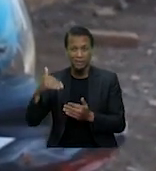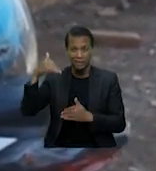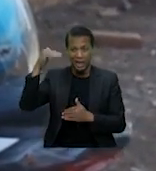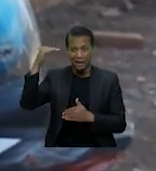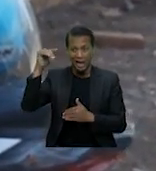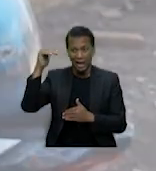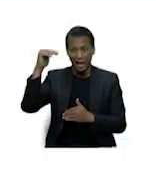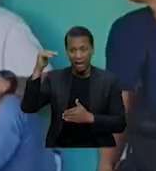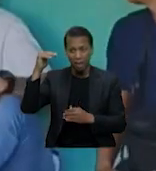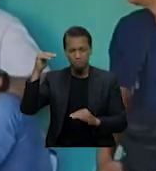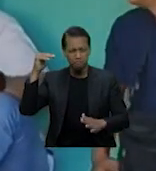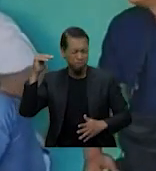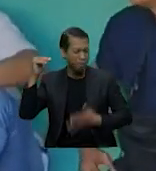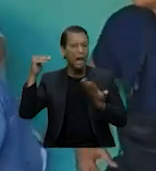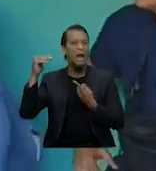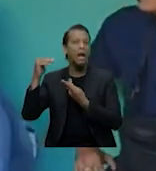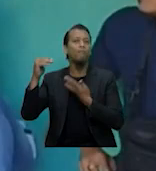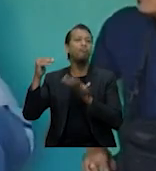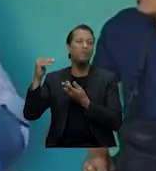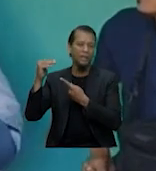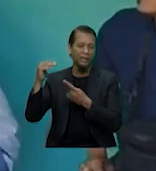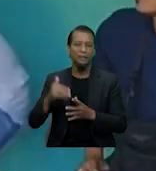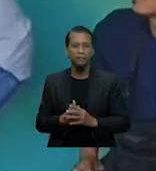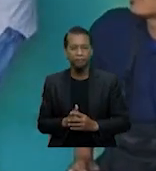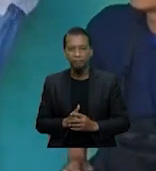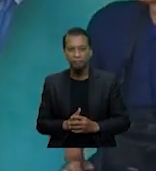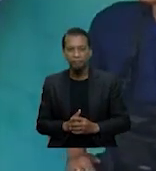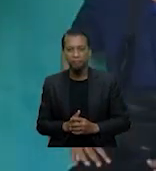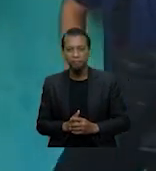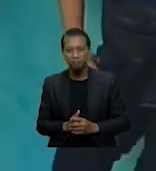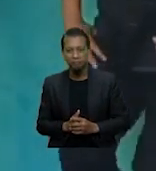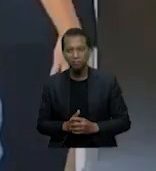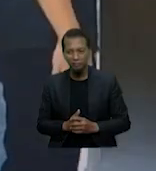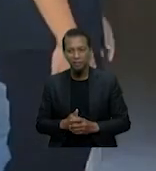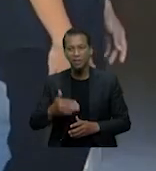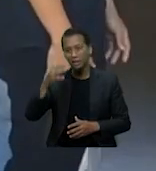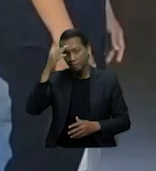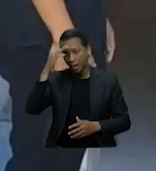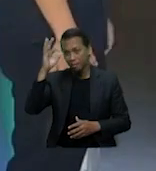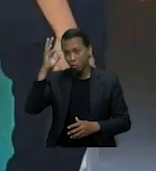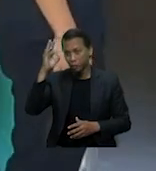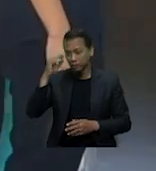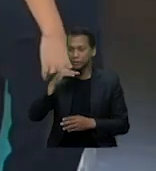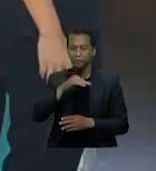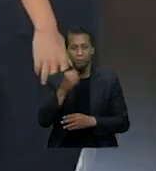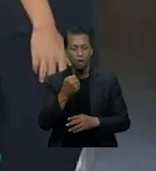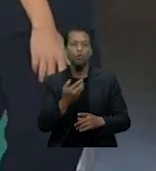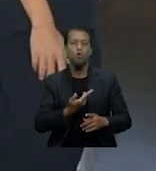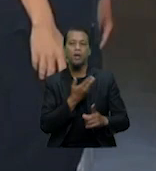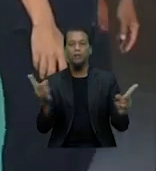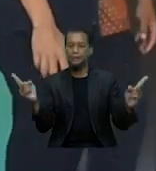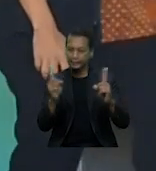terbakar emosi atau gimana. Dengan difasilitasi Kapolsek setempat, pelaku dan korban telah dipertemukan untuk